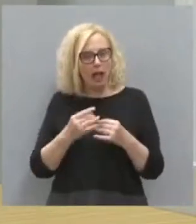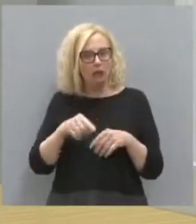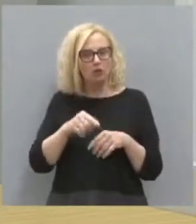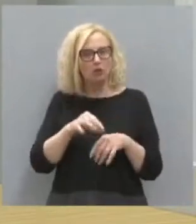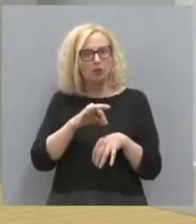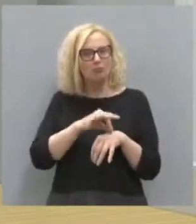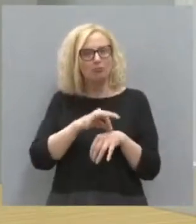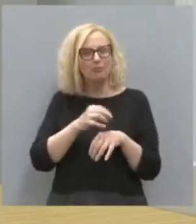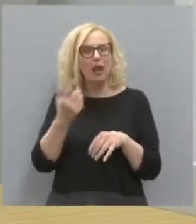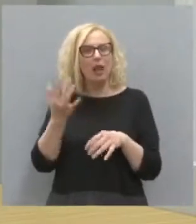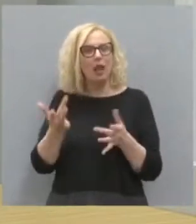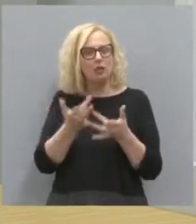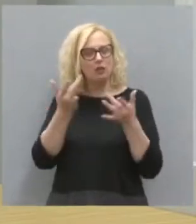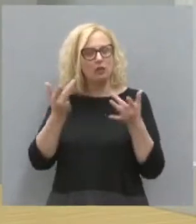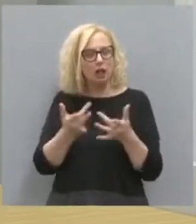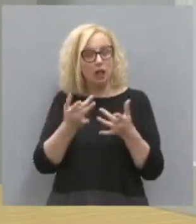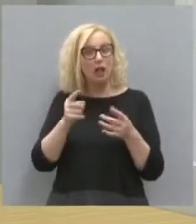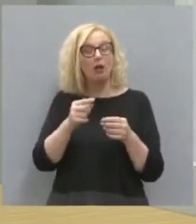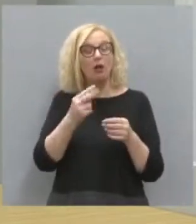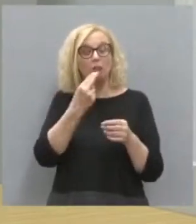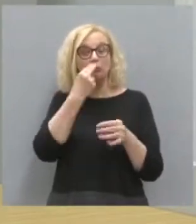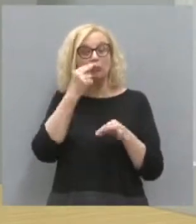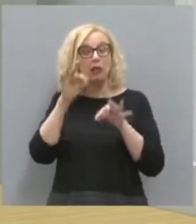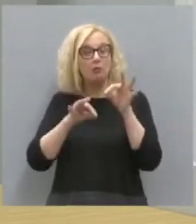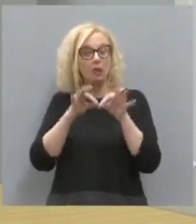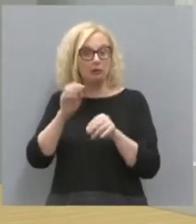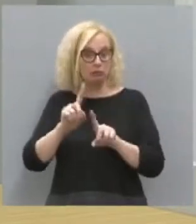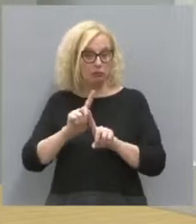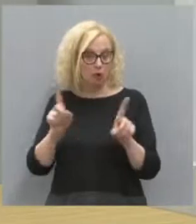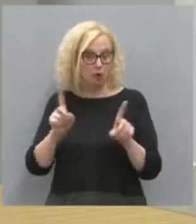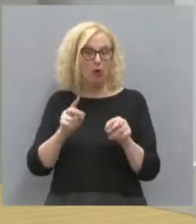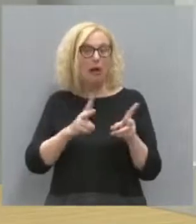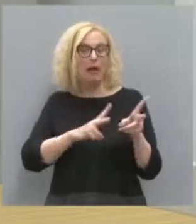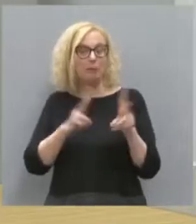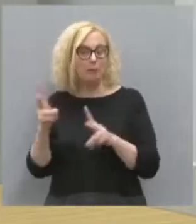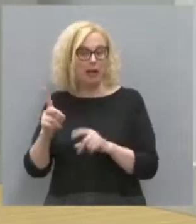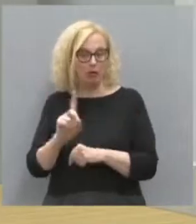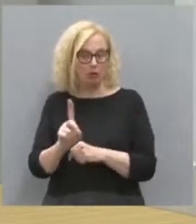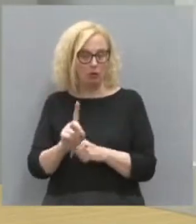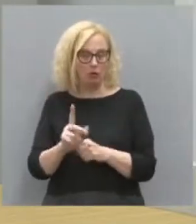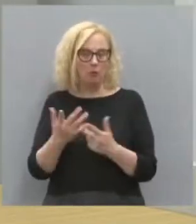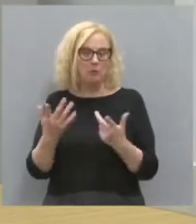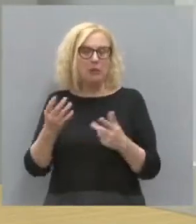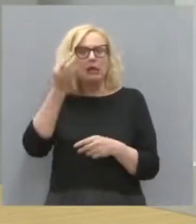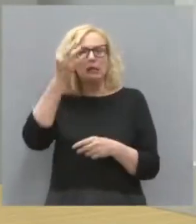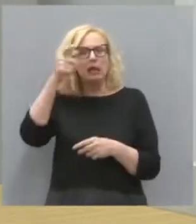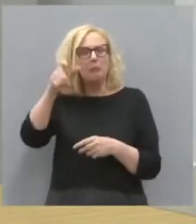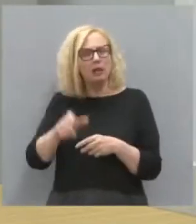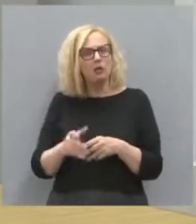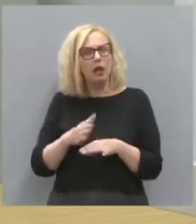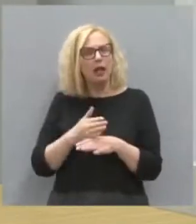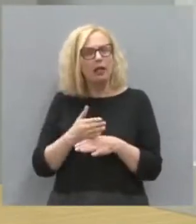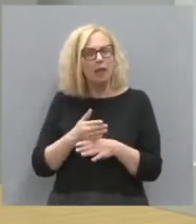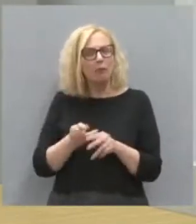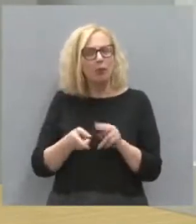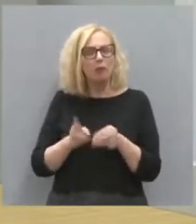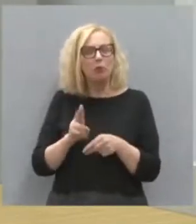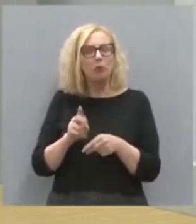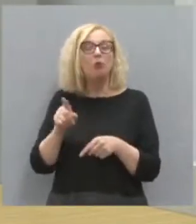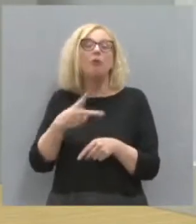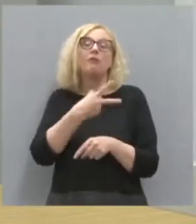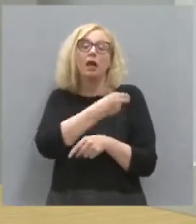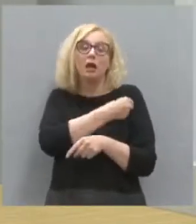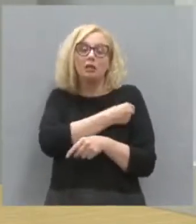non finiremo il reparto e se abbiamo delle patologie importanti quindi persone praticamente fragili il vaccino aiuta a superare